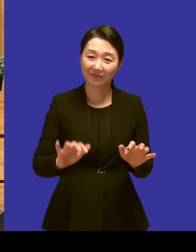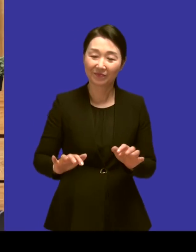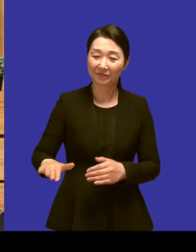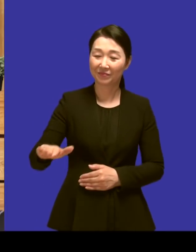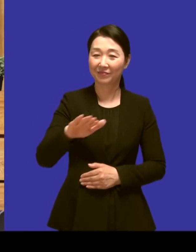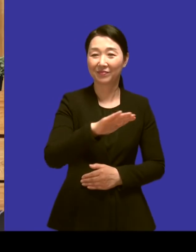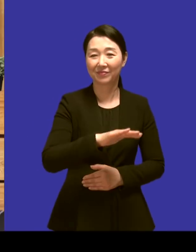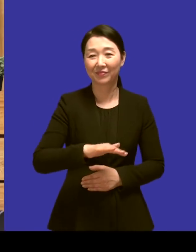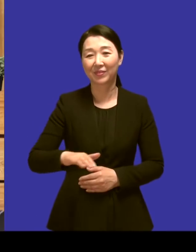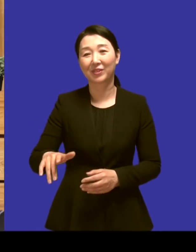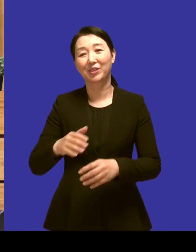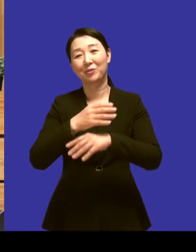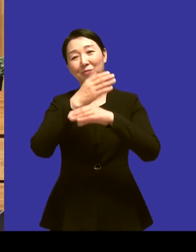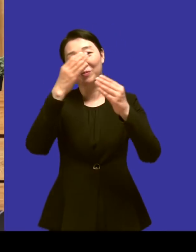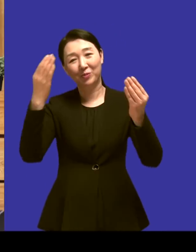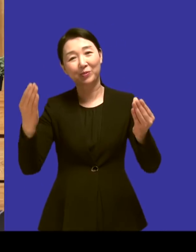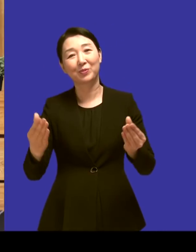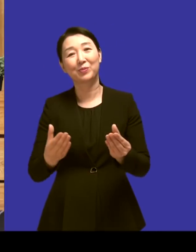우리